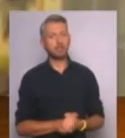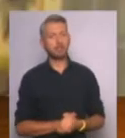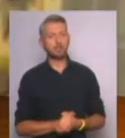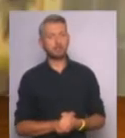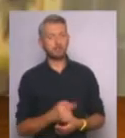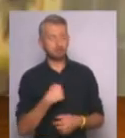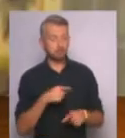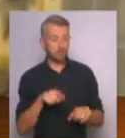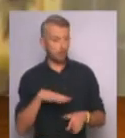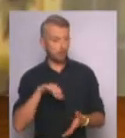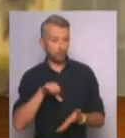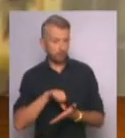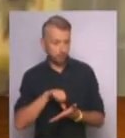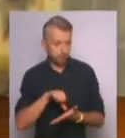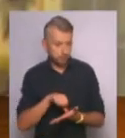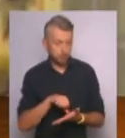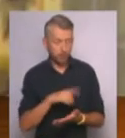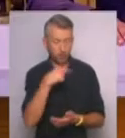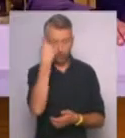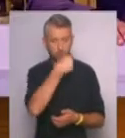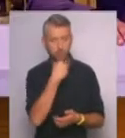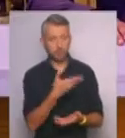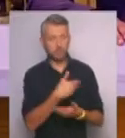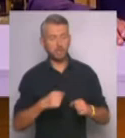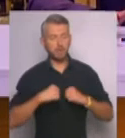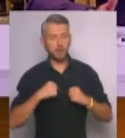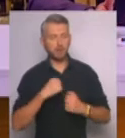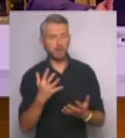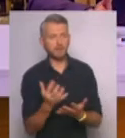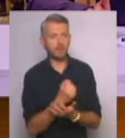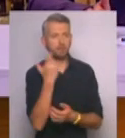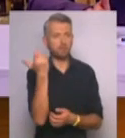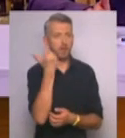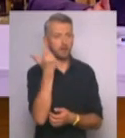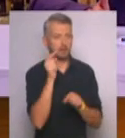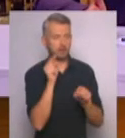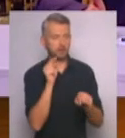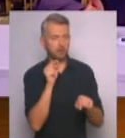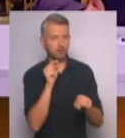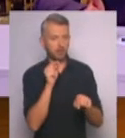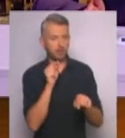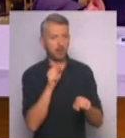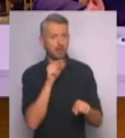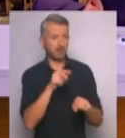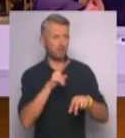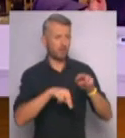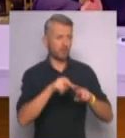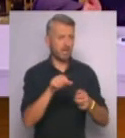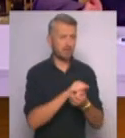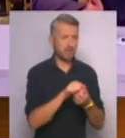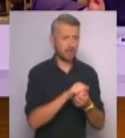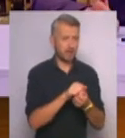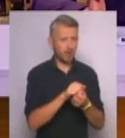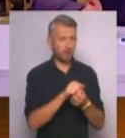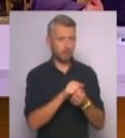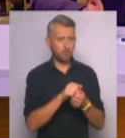Я теж там був, особисто ми намагалися знайти власника даного. Там ну, будівельні матеріали, це блоки,